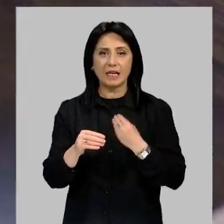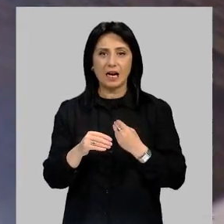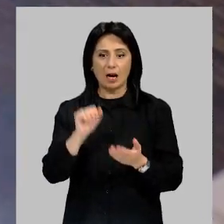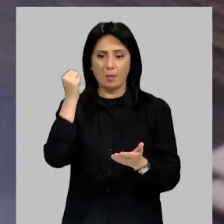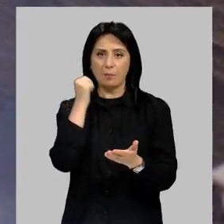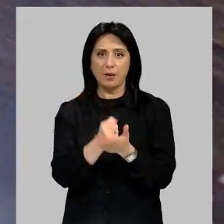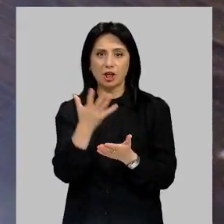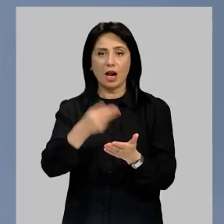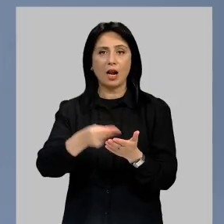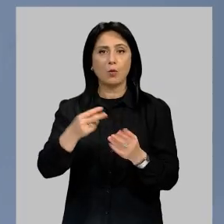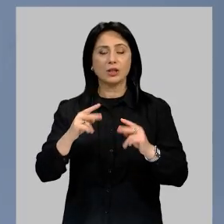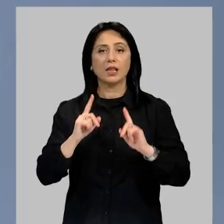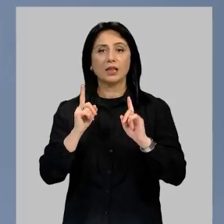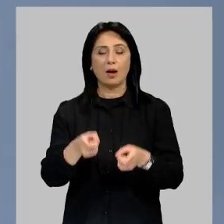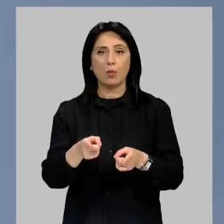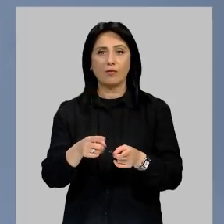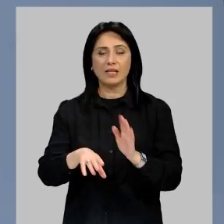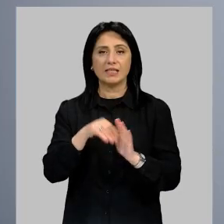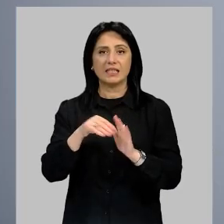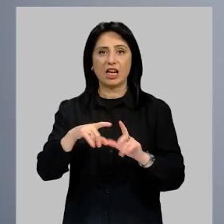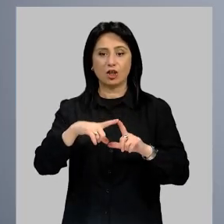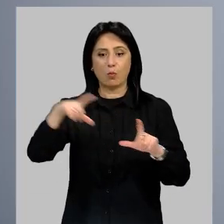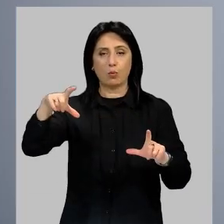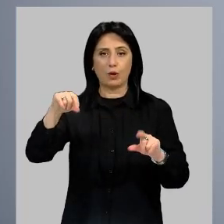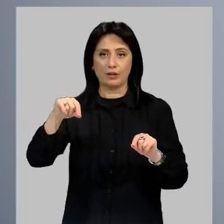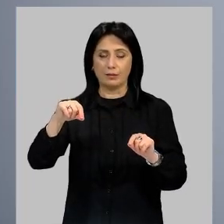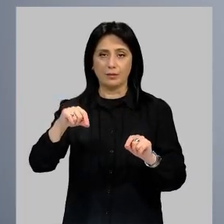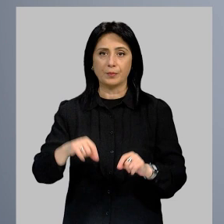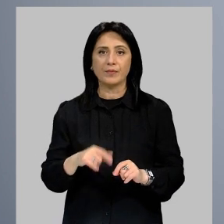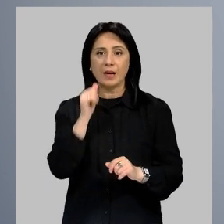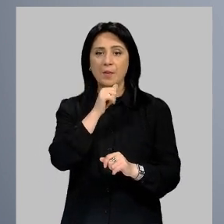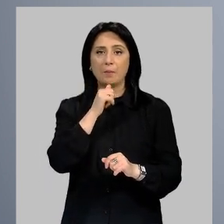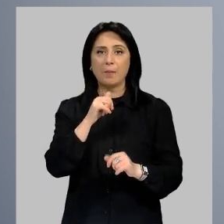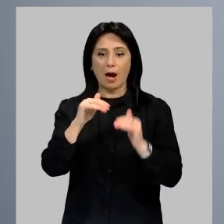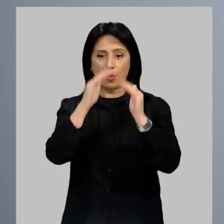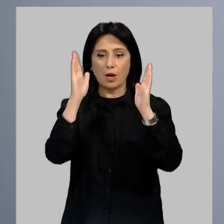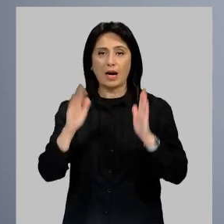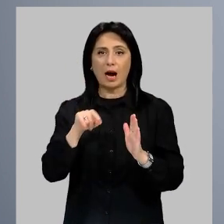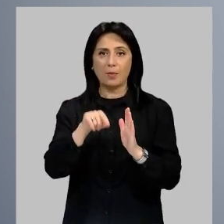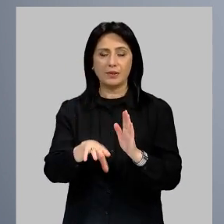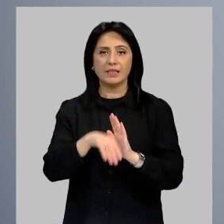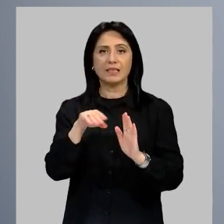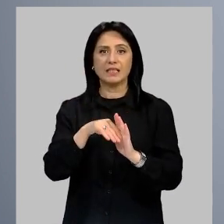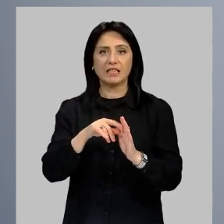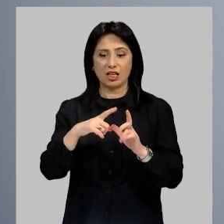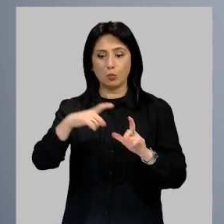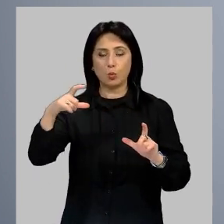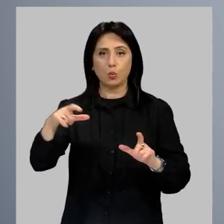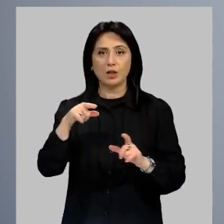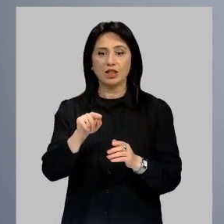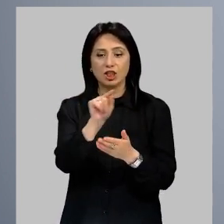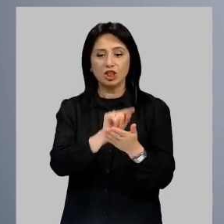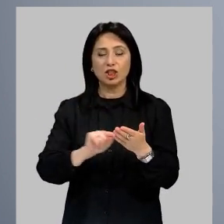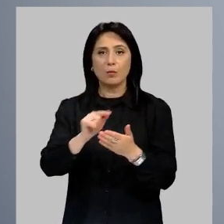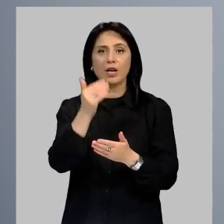tămoțmebuli sărceunu biuleteni. Parulic engisris cabinăși sărceunu biuletenze, şemoxazet tăcuți sasurvelim